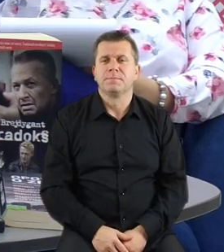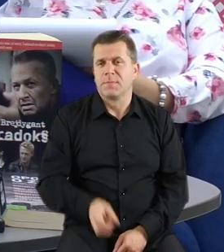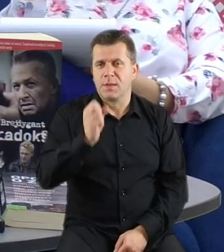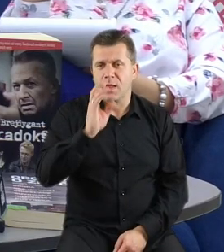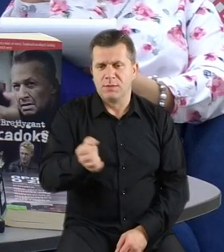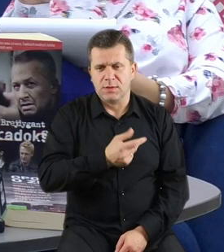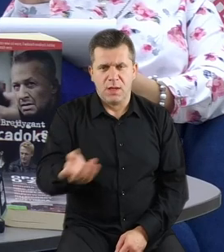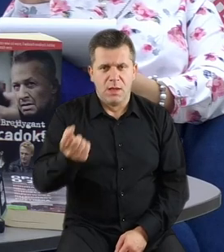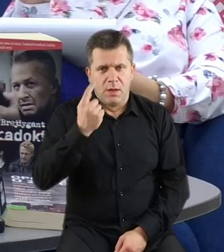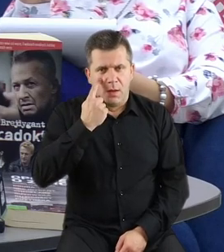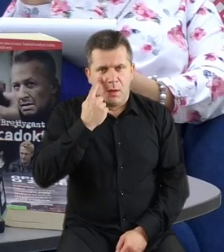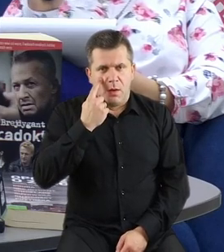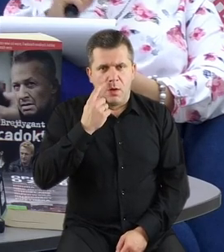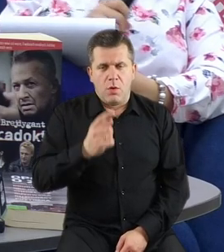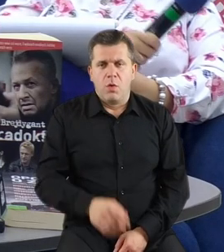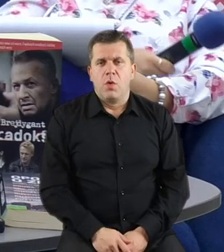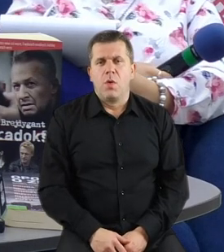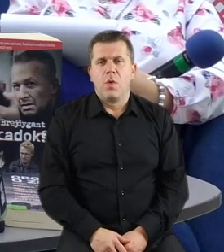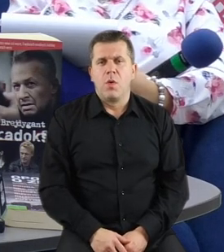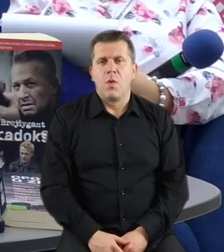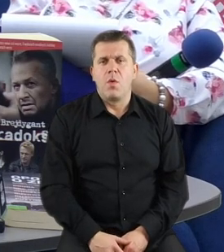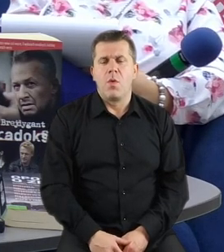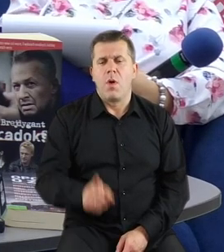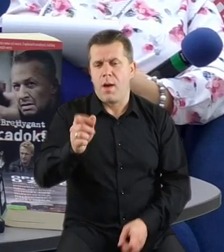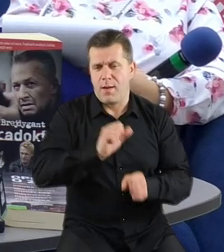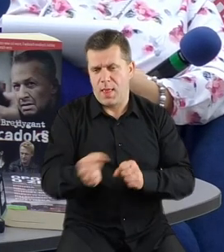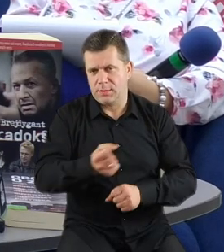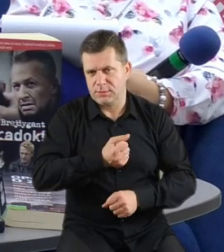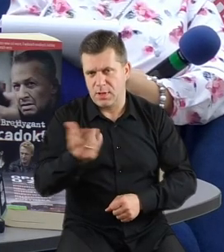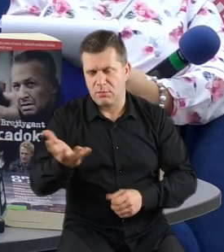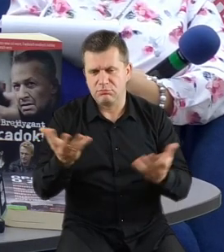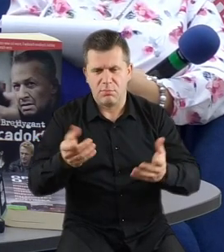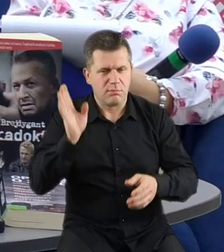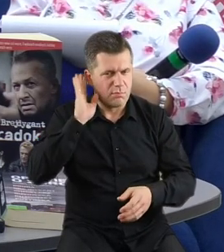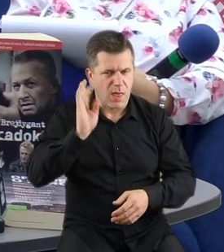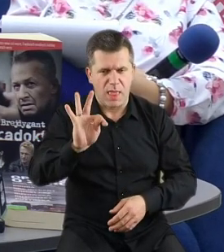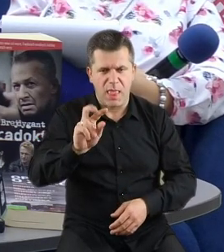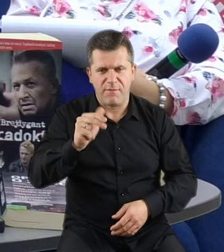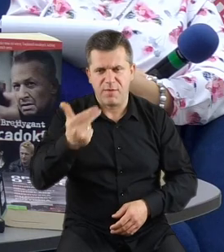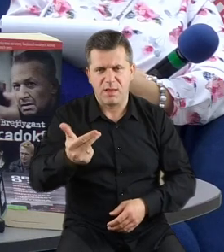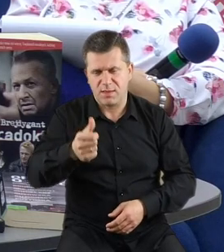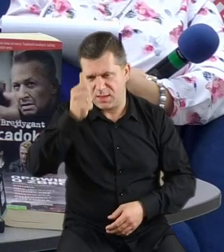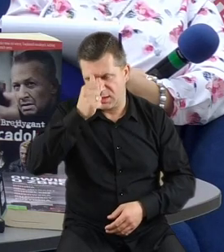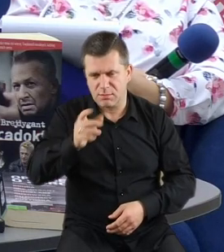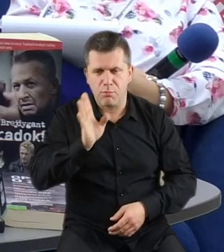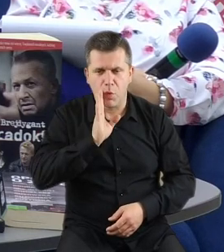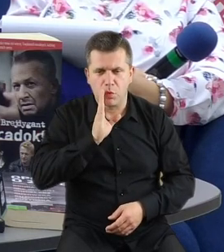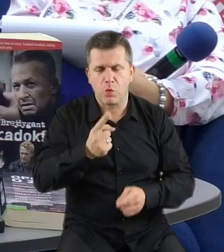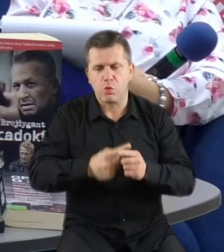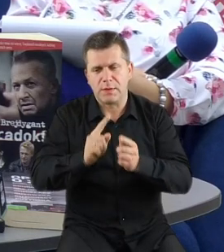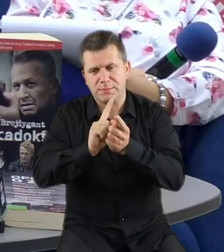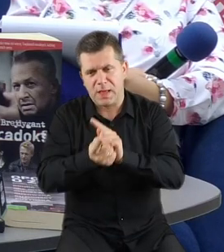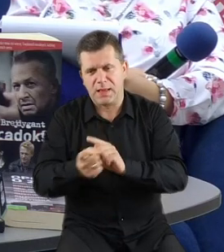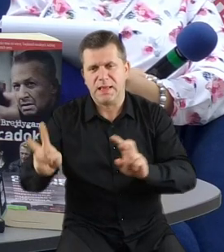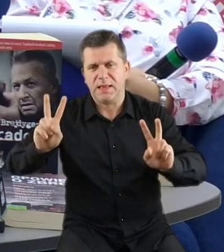Tak. Nie wiem, serial tak. Chyba Otwórz oczy. Tak, ale ponieważ jest serial jakiś gdzieś w TVN-ie, czy który się już tak nazywa, no to musiał zostać zmieniony